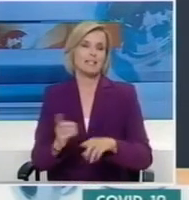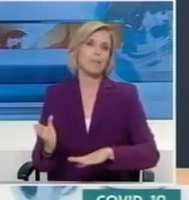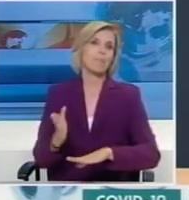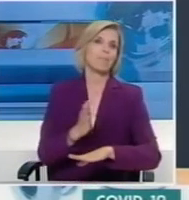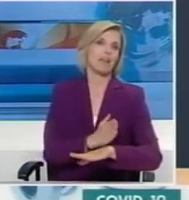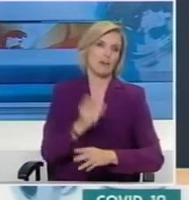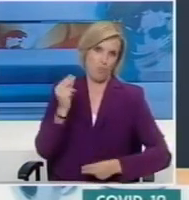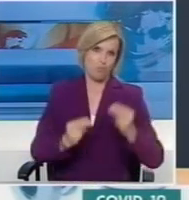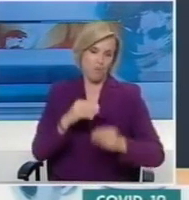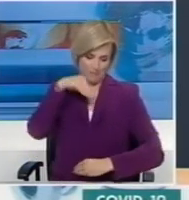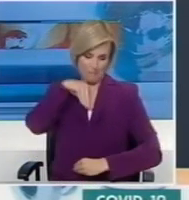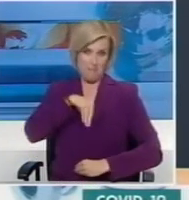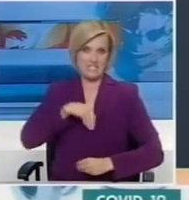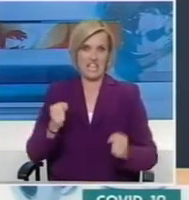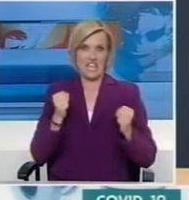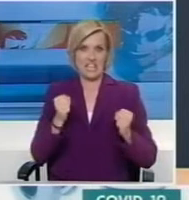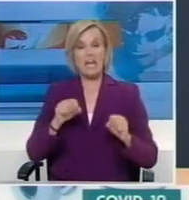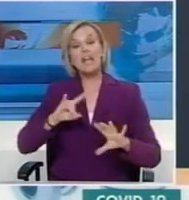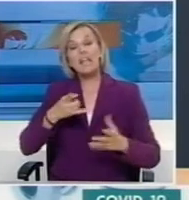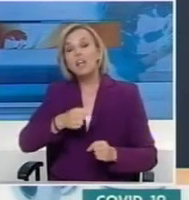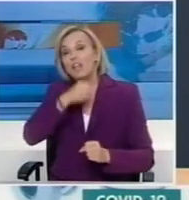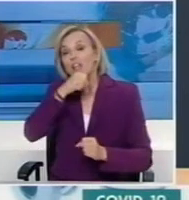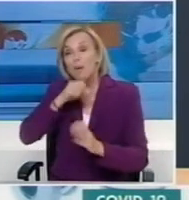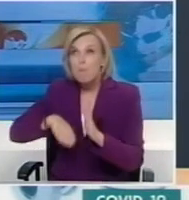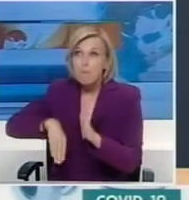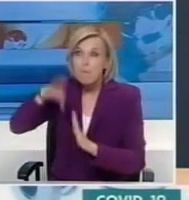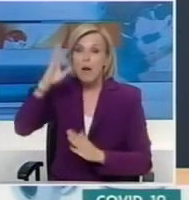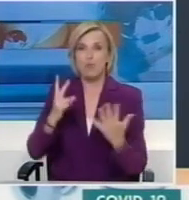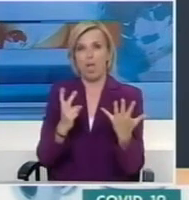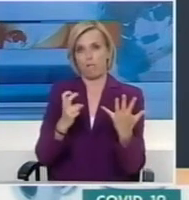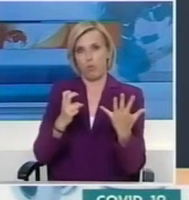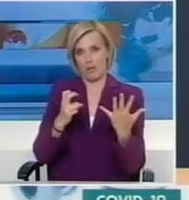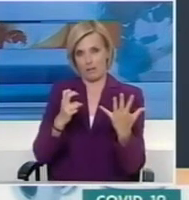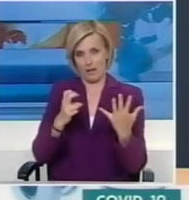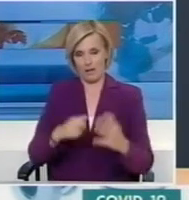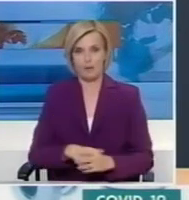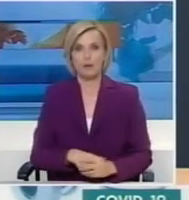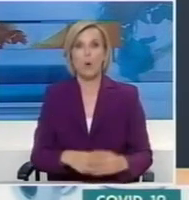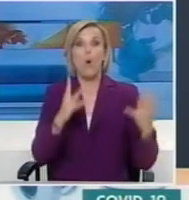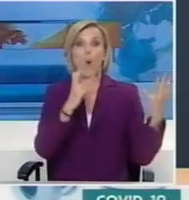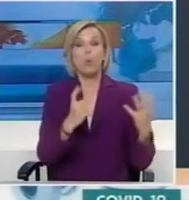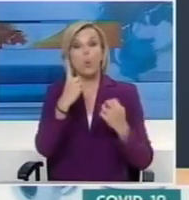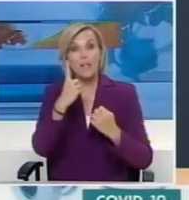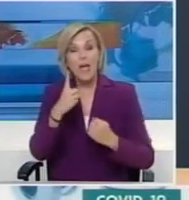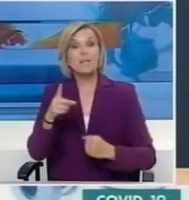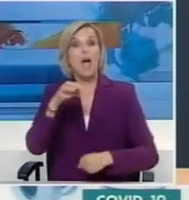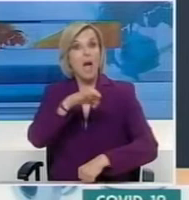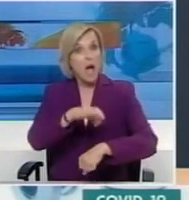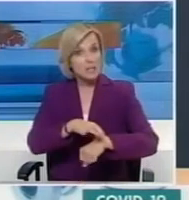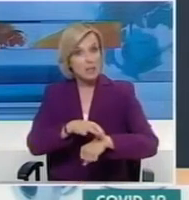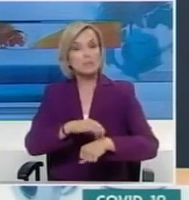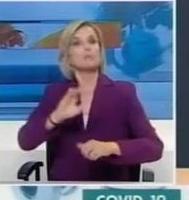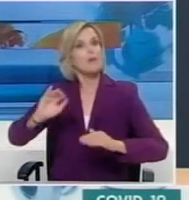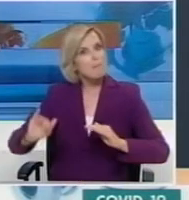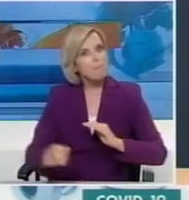νόσημα ή είναι ηλικιωμένοι, 70 ετών και άνω. 81 ασθενείς έχουν εξέλθει από τις